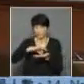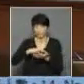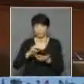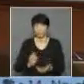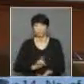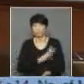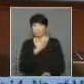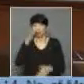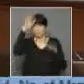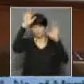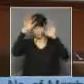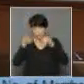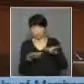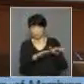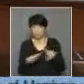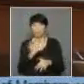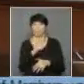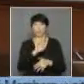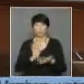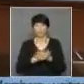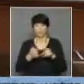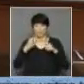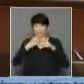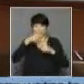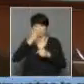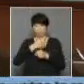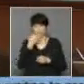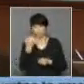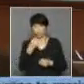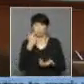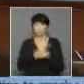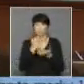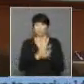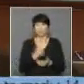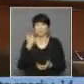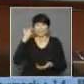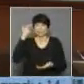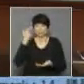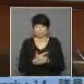避免人禍的出現，因為人禍不單會嚴重打擊